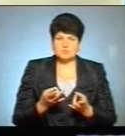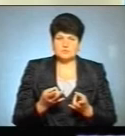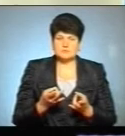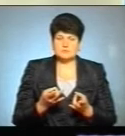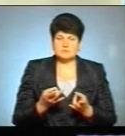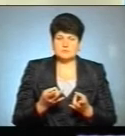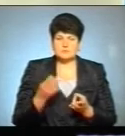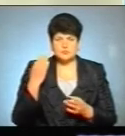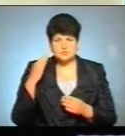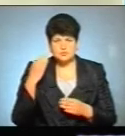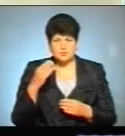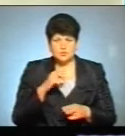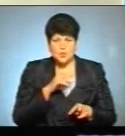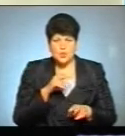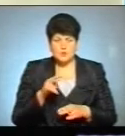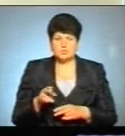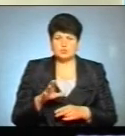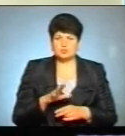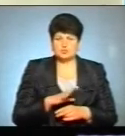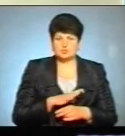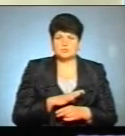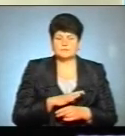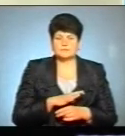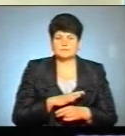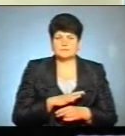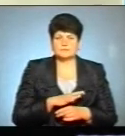потребують стороннього догляду, була